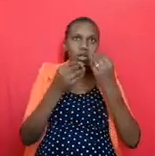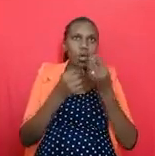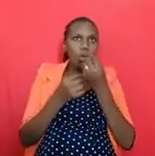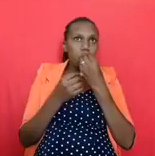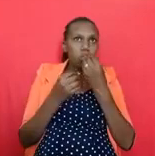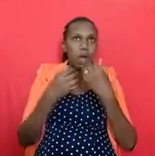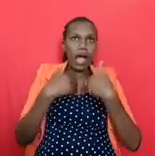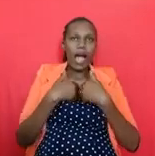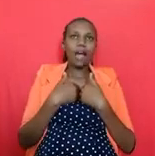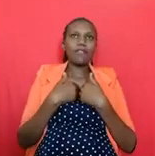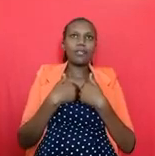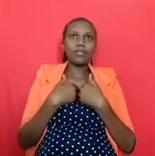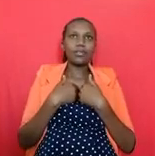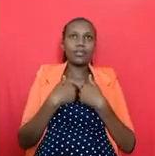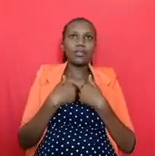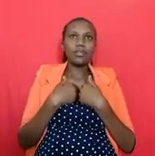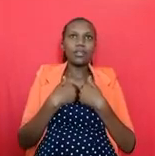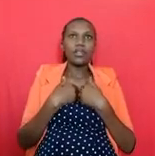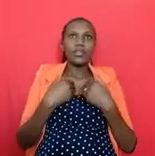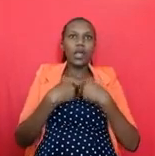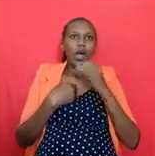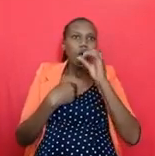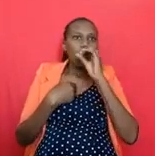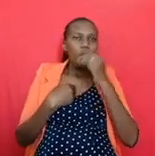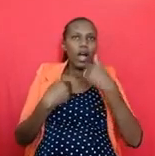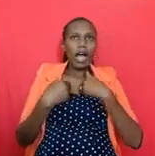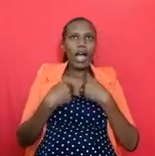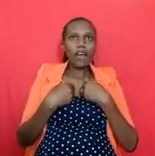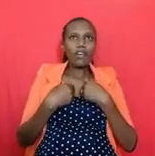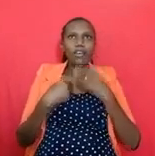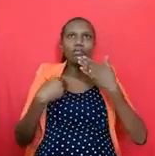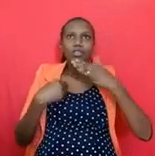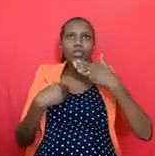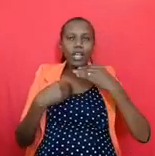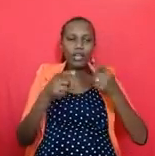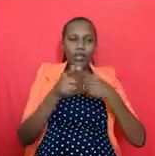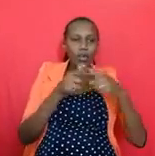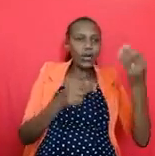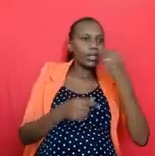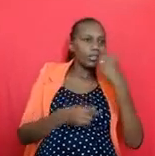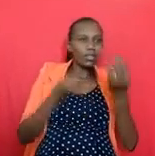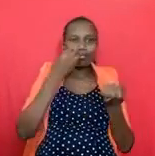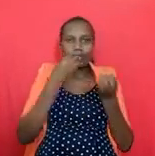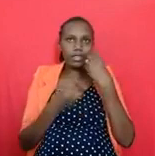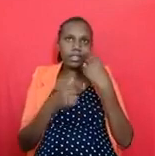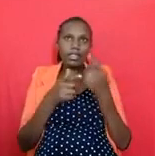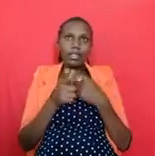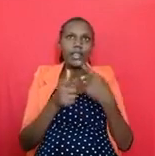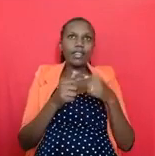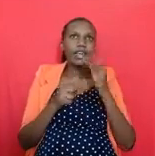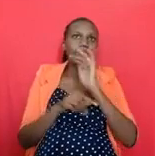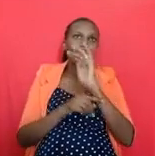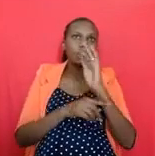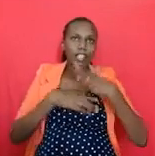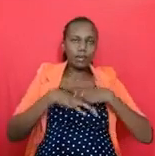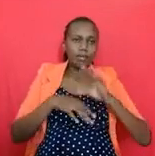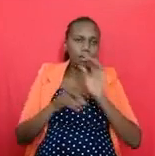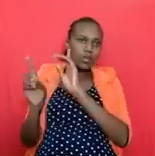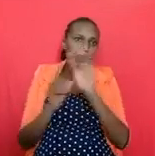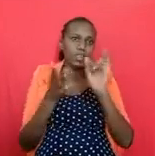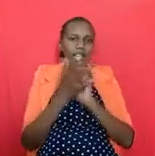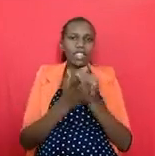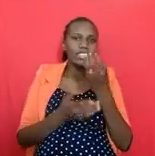ahuhaga onyango ndoega kau kanyamu ukahuha cukari ugathie ukiriaga kwenda kuria ni igana mahuhire